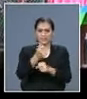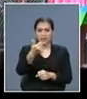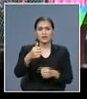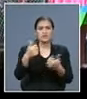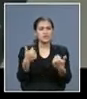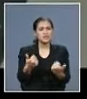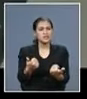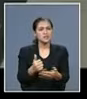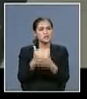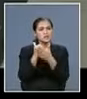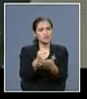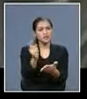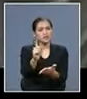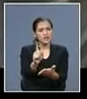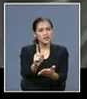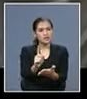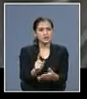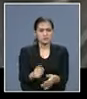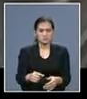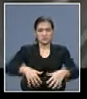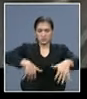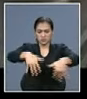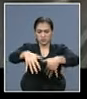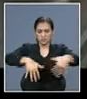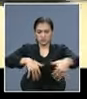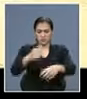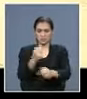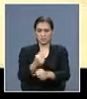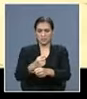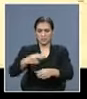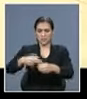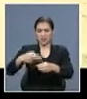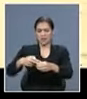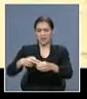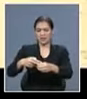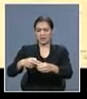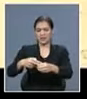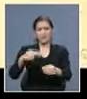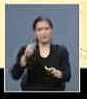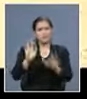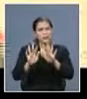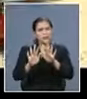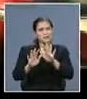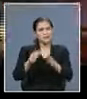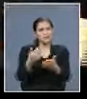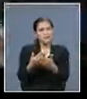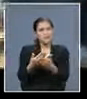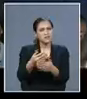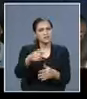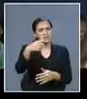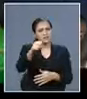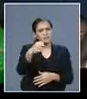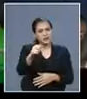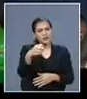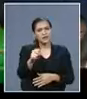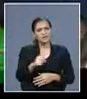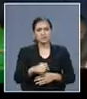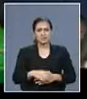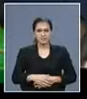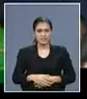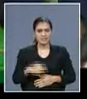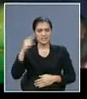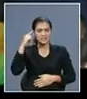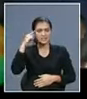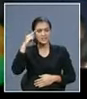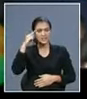มันเชื้อเพลิงซึ่งชาวบ้านสามารถผลิตน้ำมันได้ฤทธิ์ราคา 10กว่าบาทได้คิดถึงภาพดีเซล 10บาทแล้วราคานี้จะยืนยืนยาวต่อไป